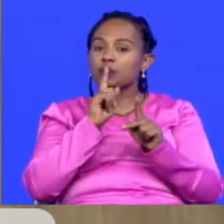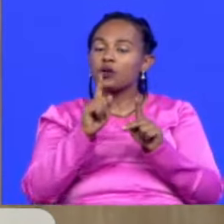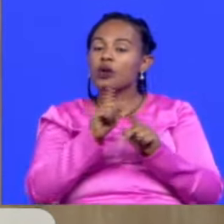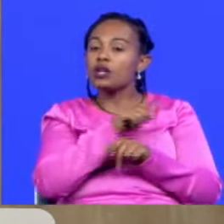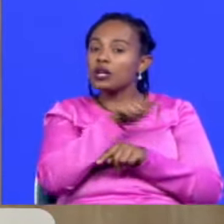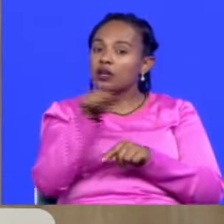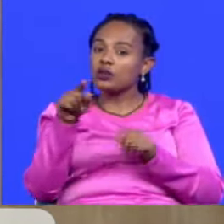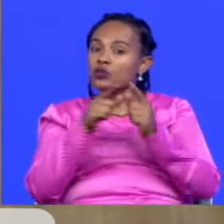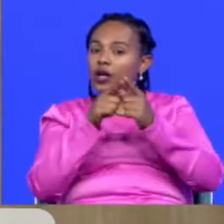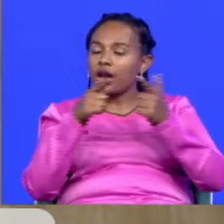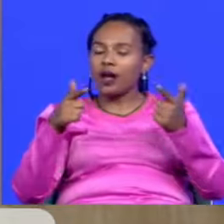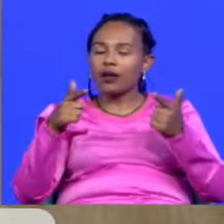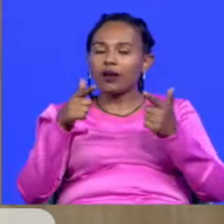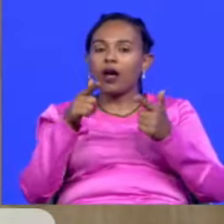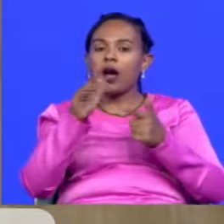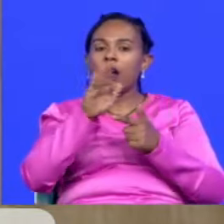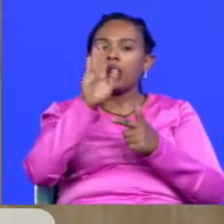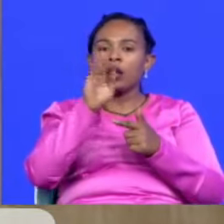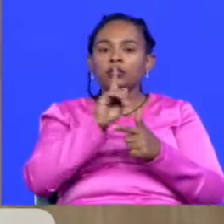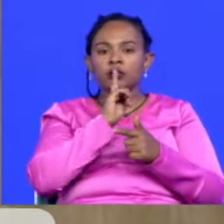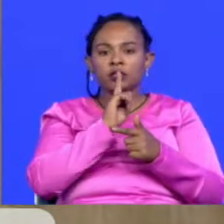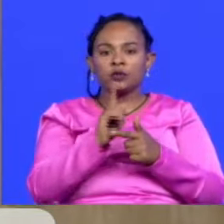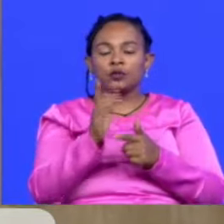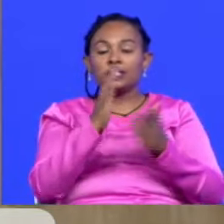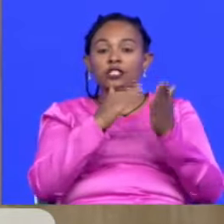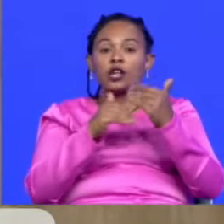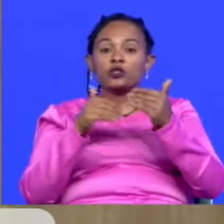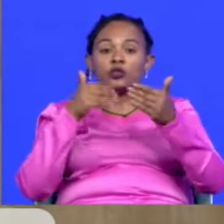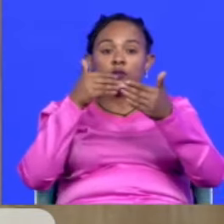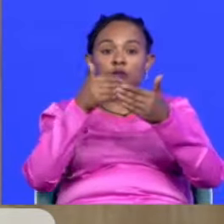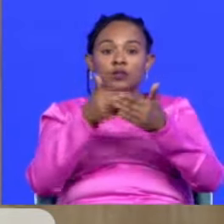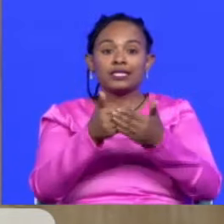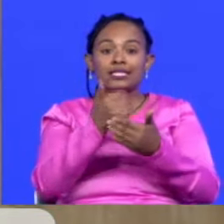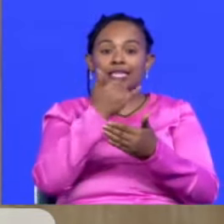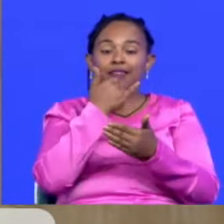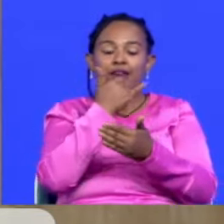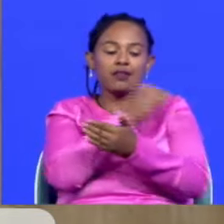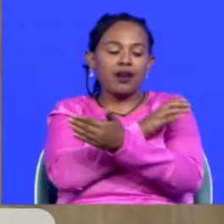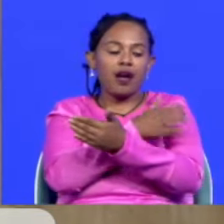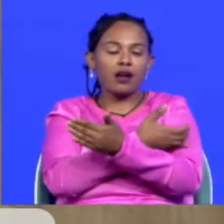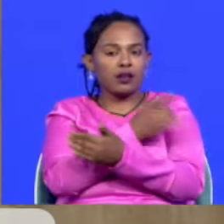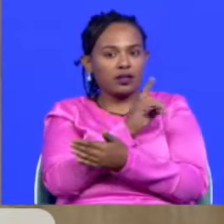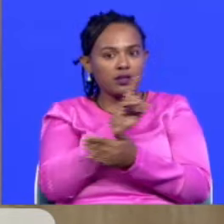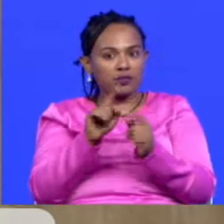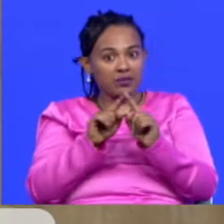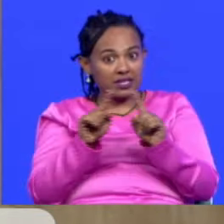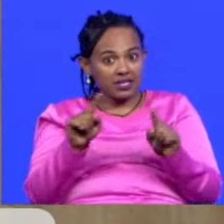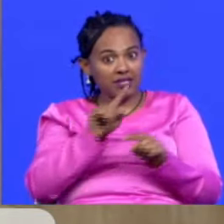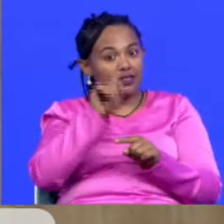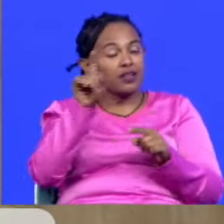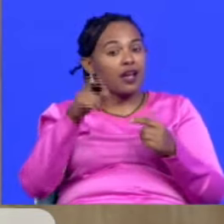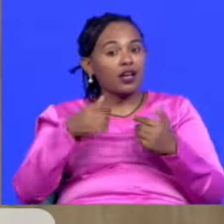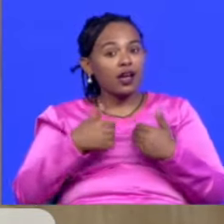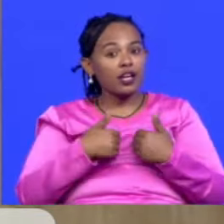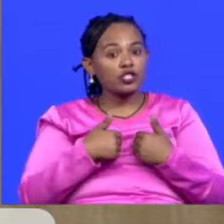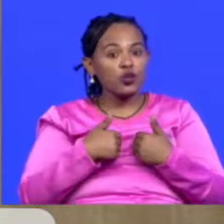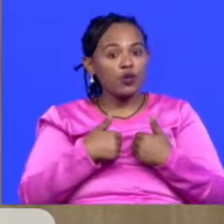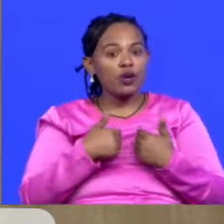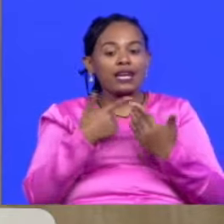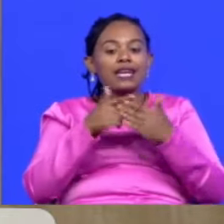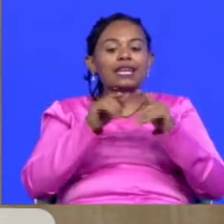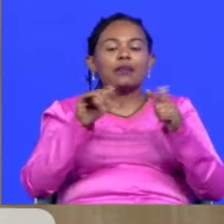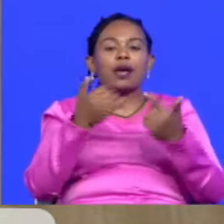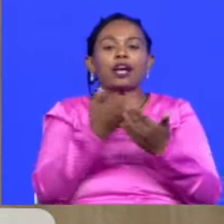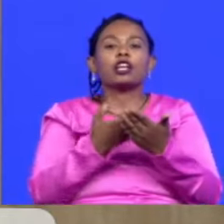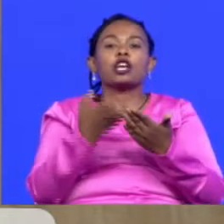ወንድምና ጋሻ ነው። በችግራቸው ጊዜ የሚደርስ ነው። የጥፋት ኃይል አይደለም። ግን ጥያቄ አለበት። ይህን የሚያክል ኢኮኖሚ